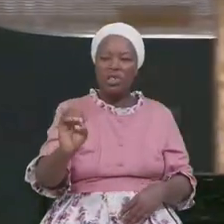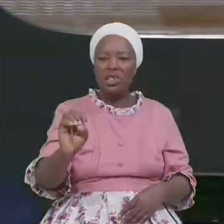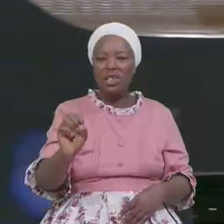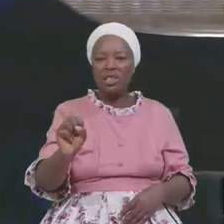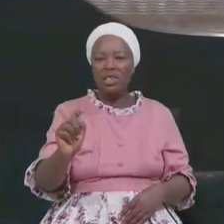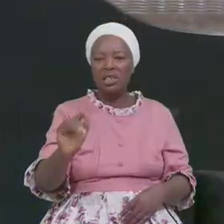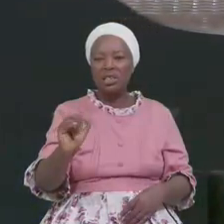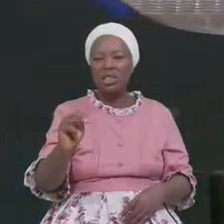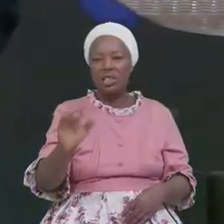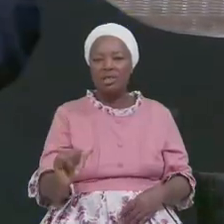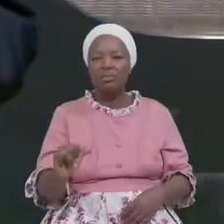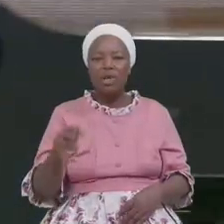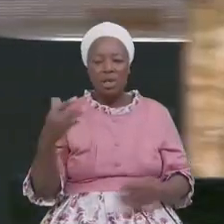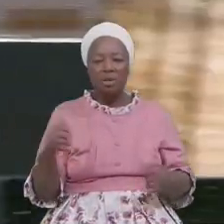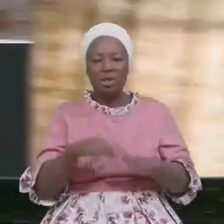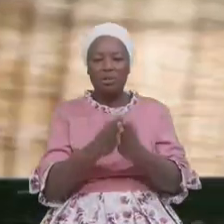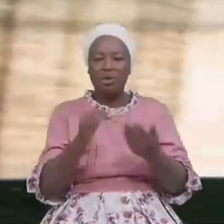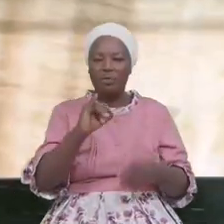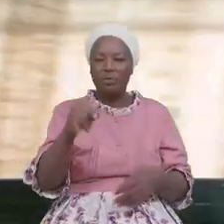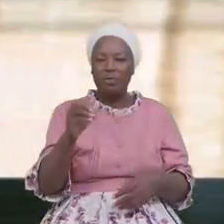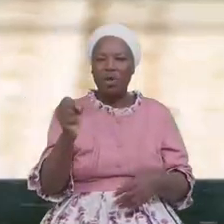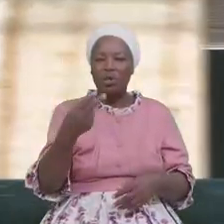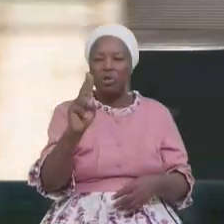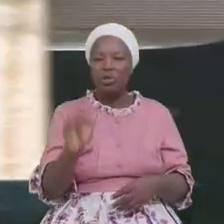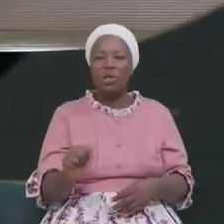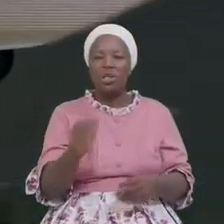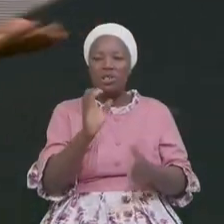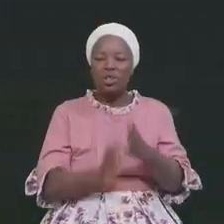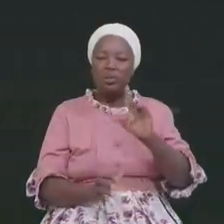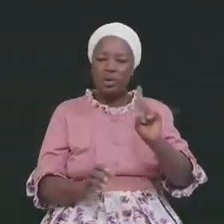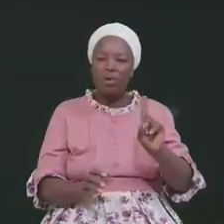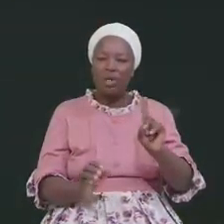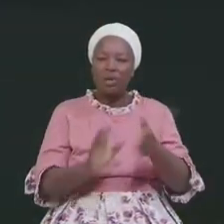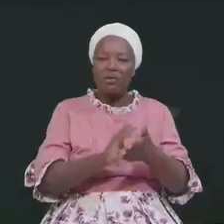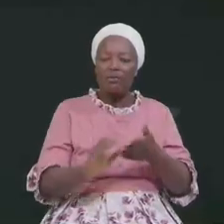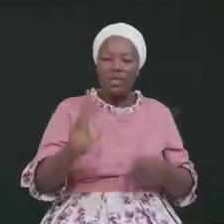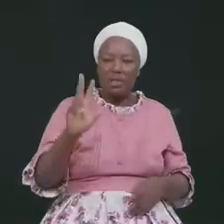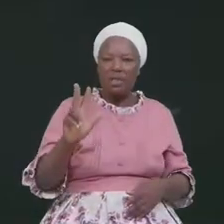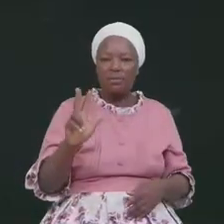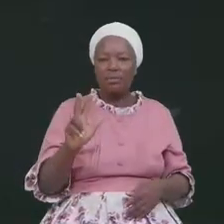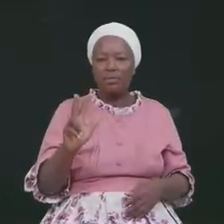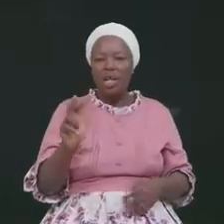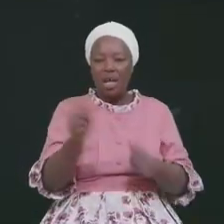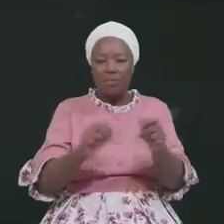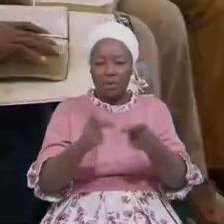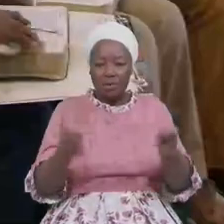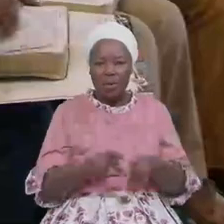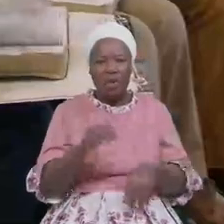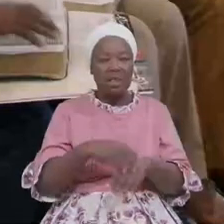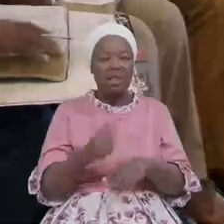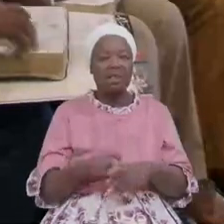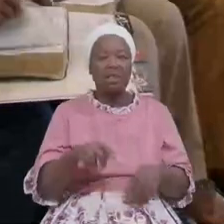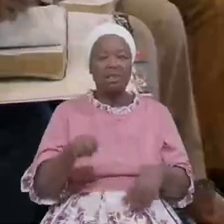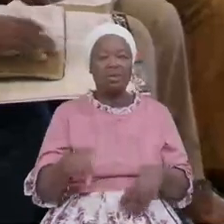voyons Josué au chapitre 1 et je vous lis à partir du verset 3. Tout lieu que foulera la plante de